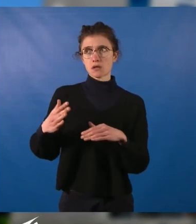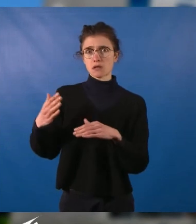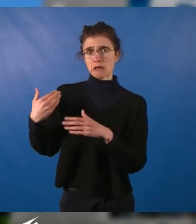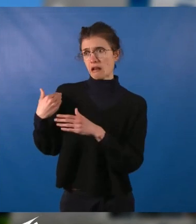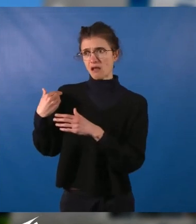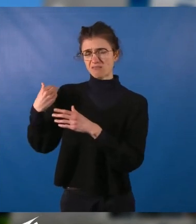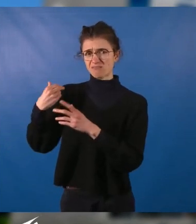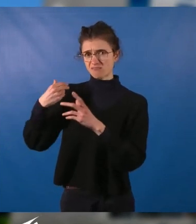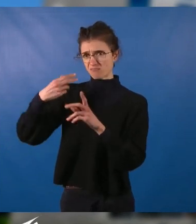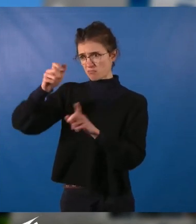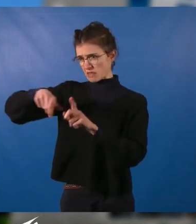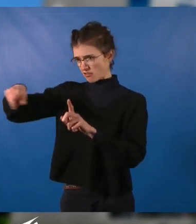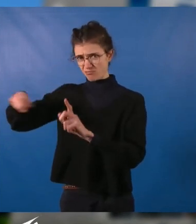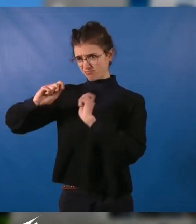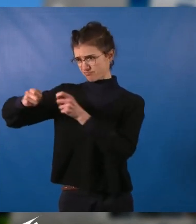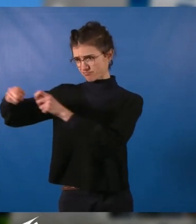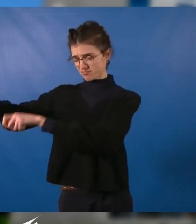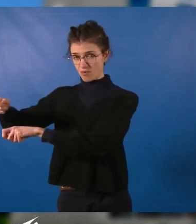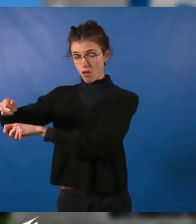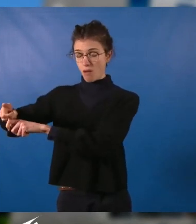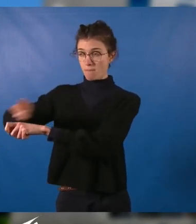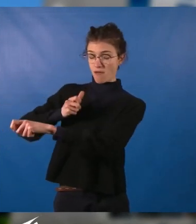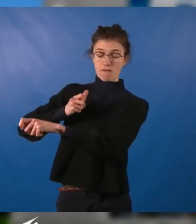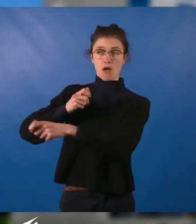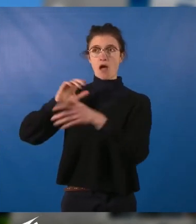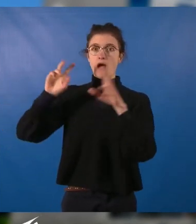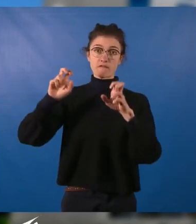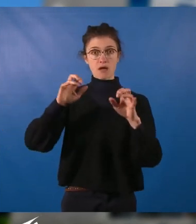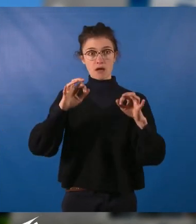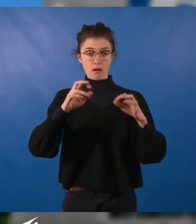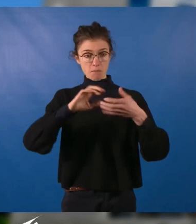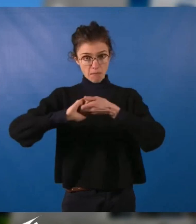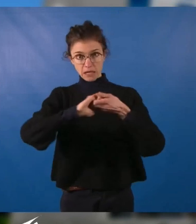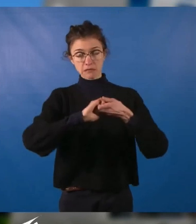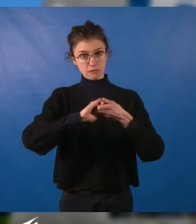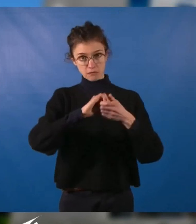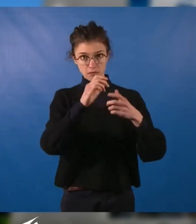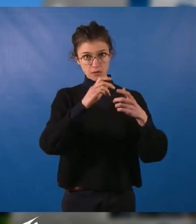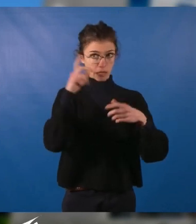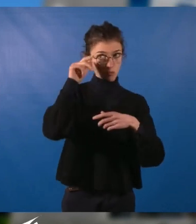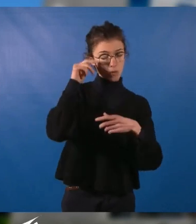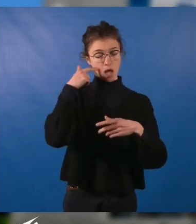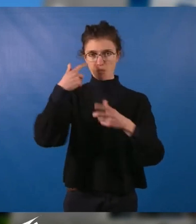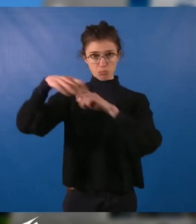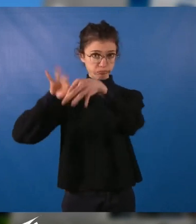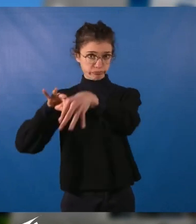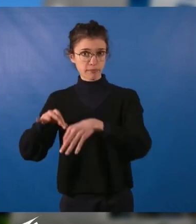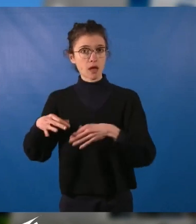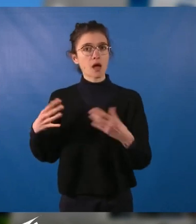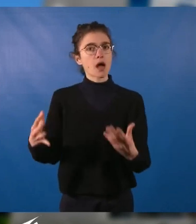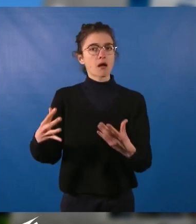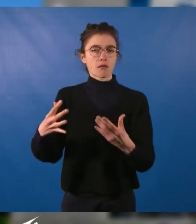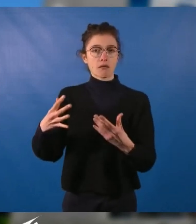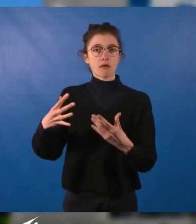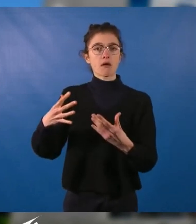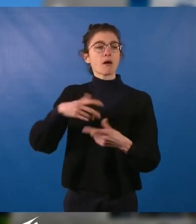pacte républicain, comme l'évoquait encore hier Madame la Présidente. Dans ce monde de la politique, il y a celles et ceux qui disent qu'ils vont faire et